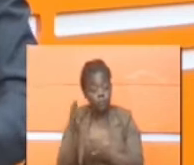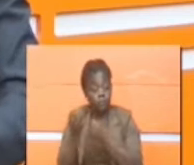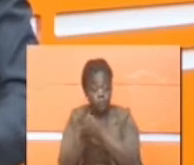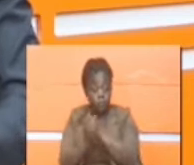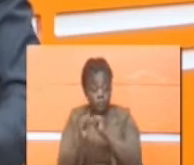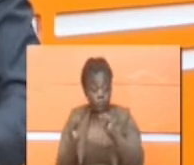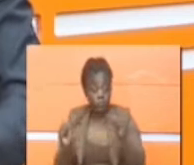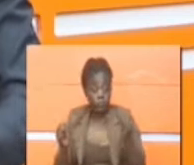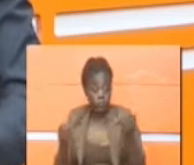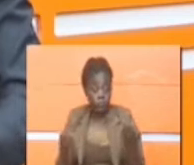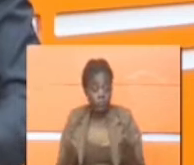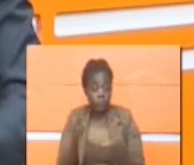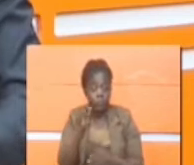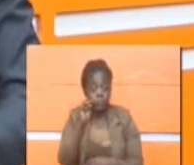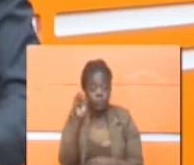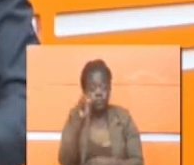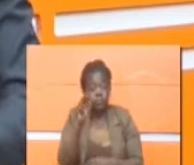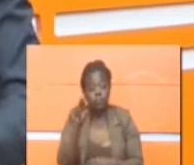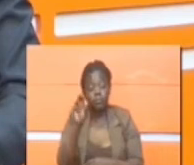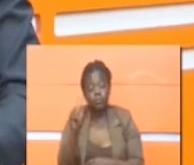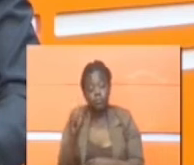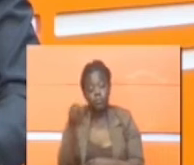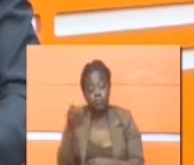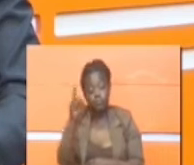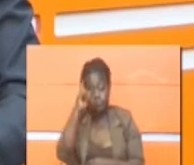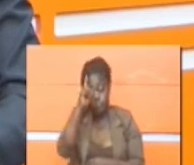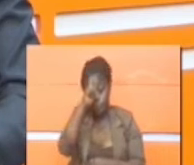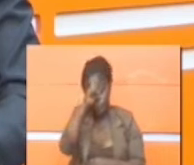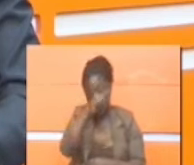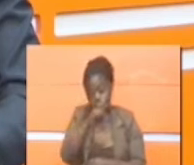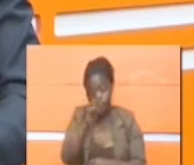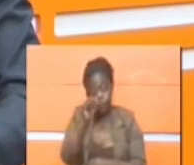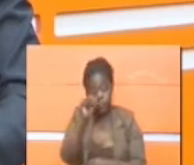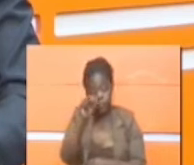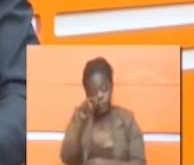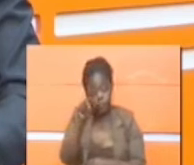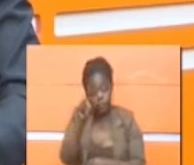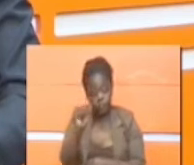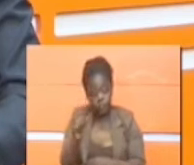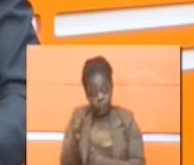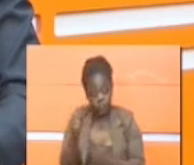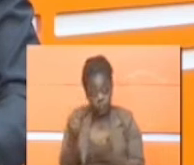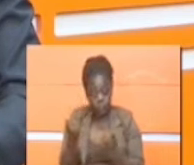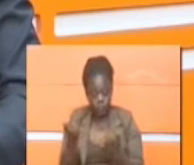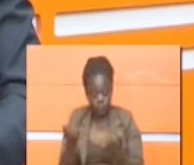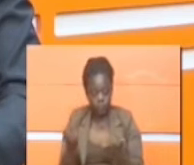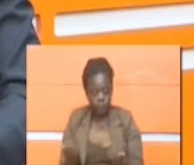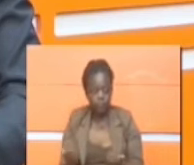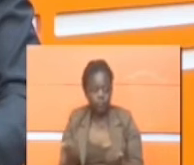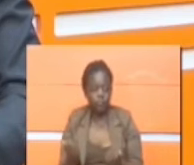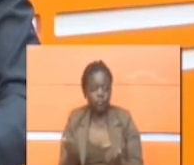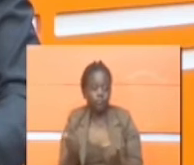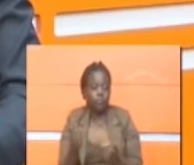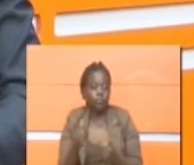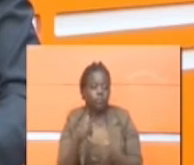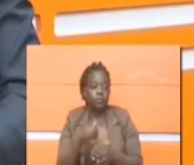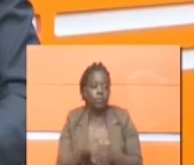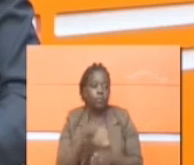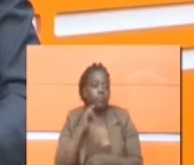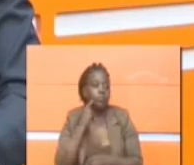okutaasa amasiro g'Obwakabaka aga Tonda agasangibwa Nkunyi, Bukunyi, Busombo,